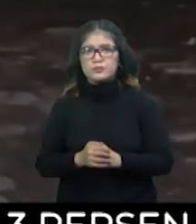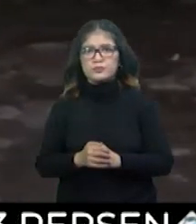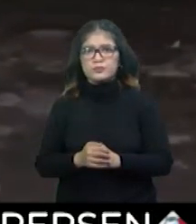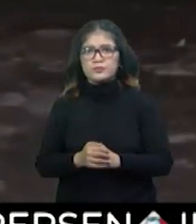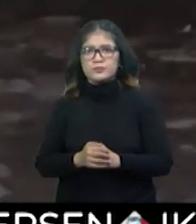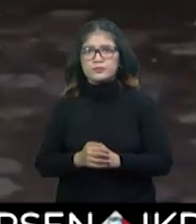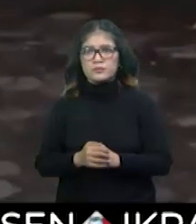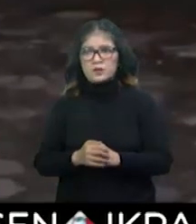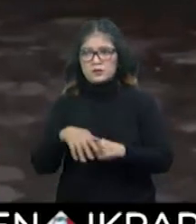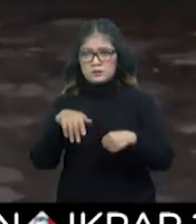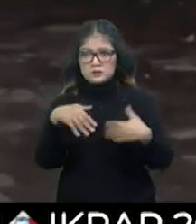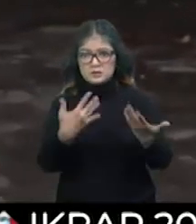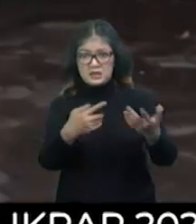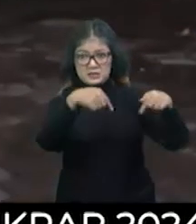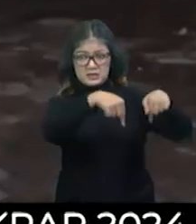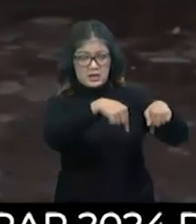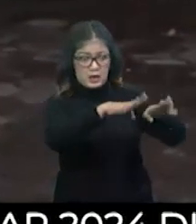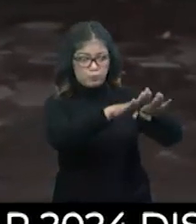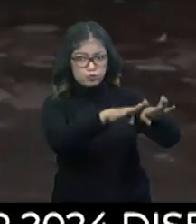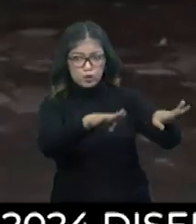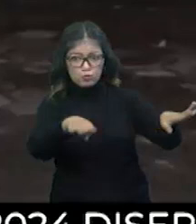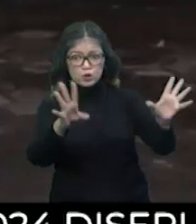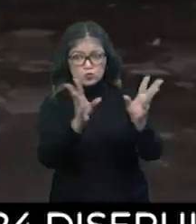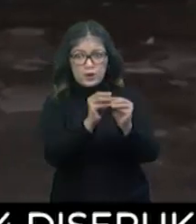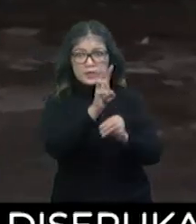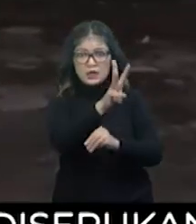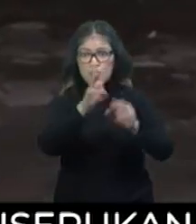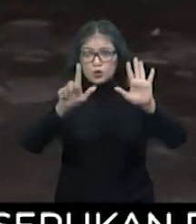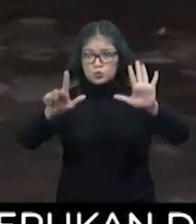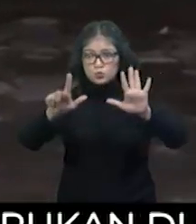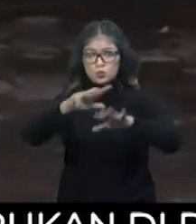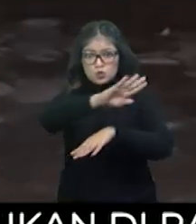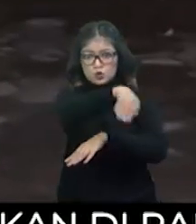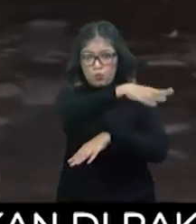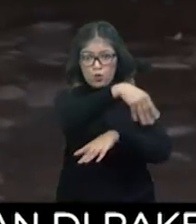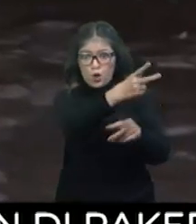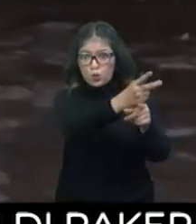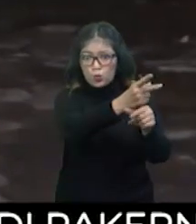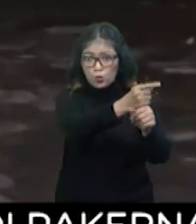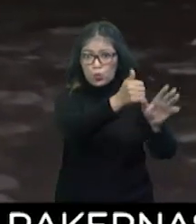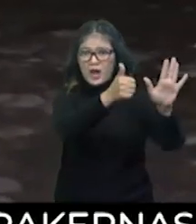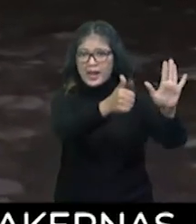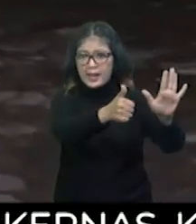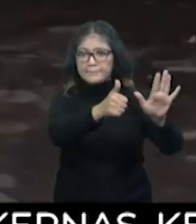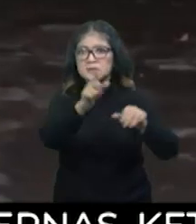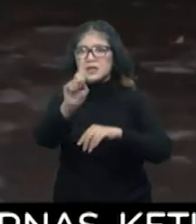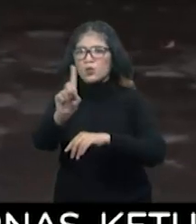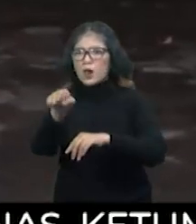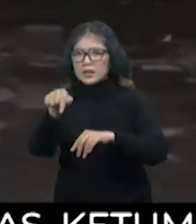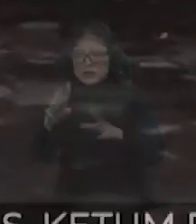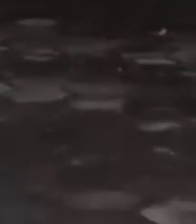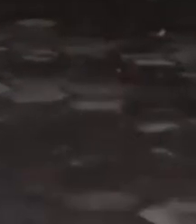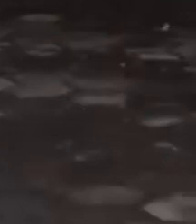Ada 37 siswa, 6 ustad dan ustadzah. Ustadzahnya 3,